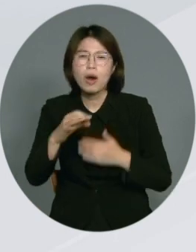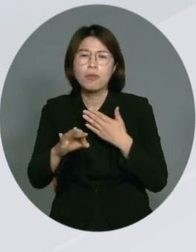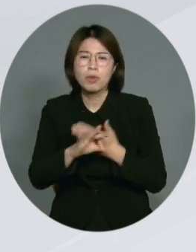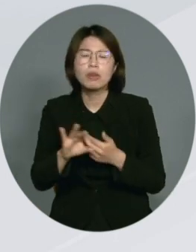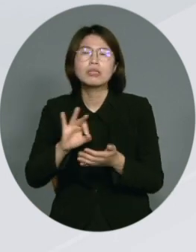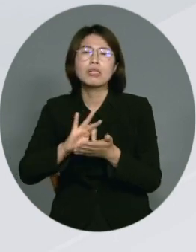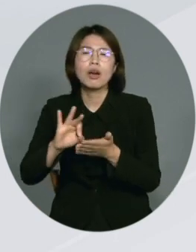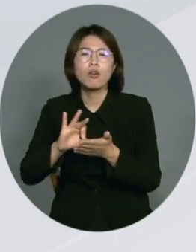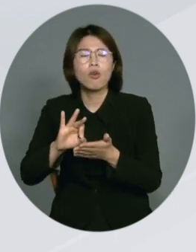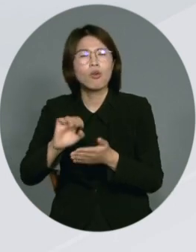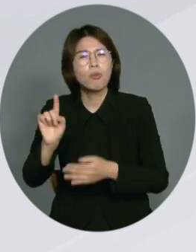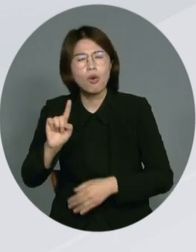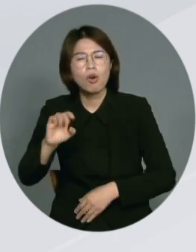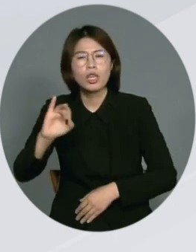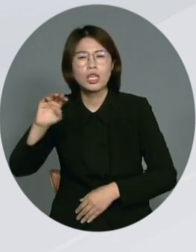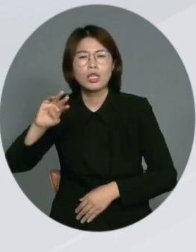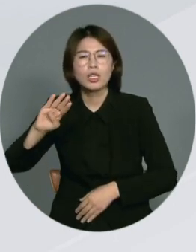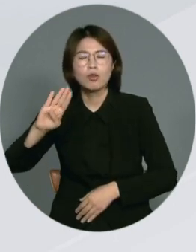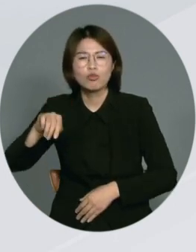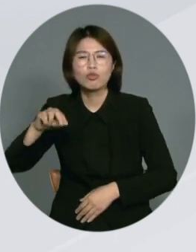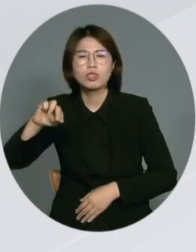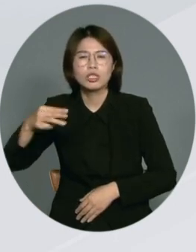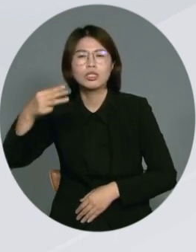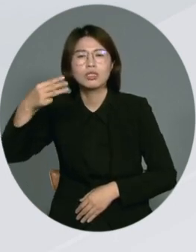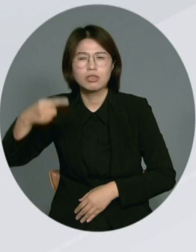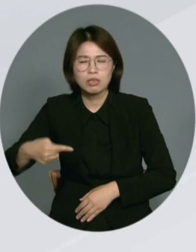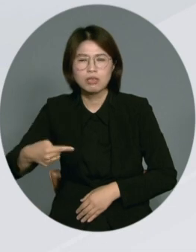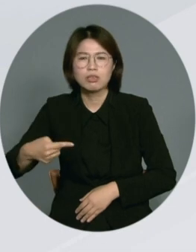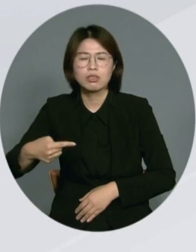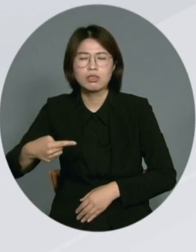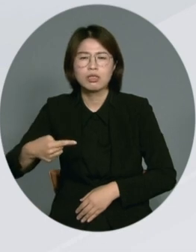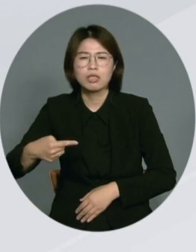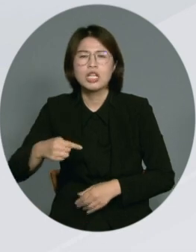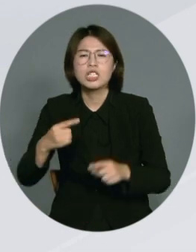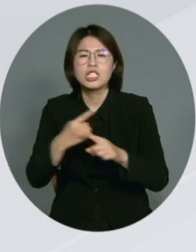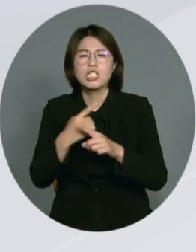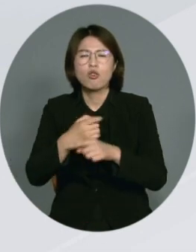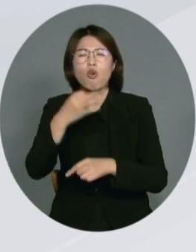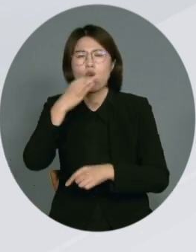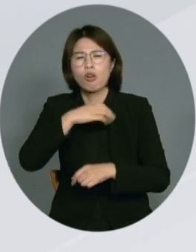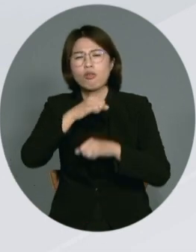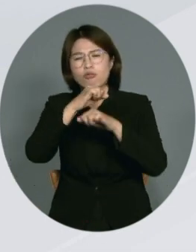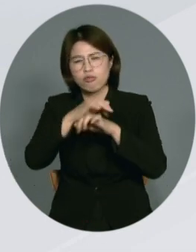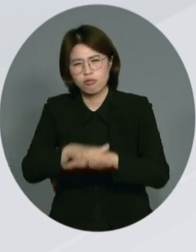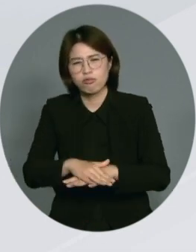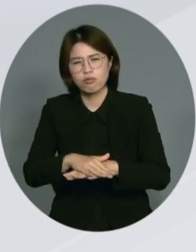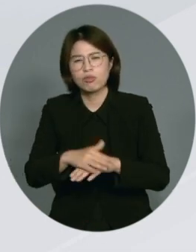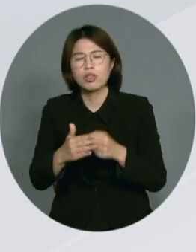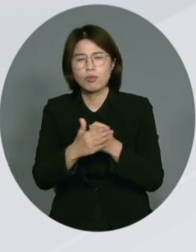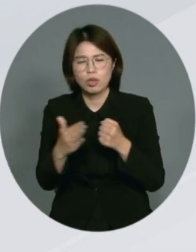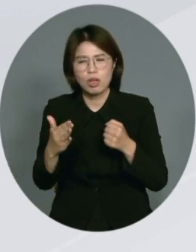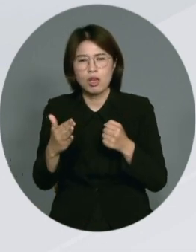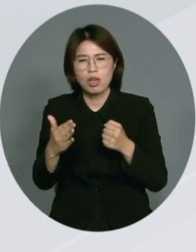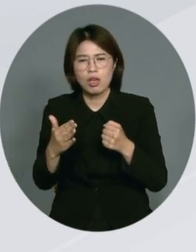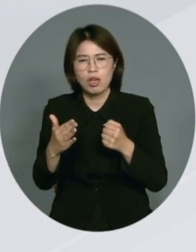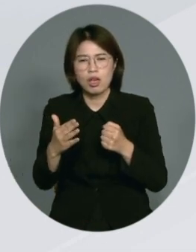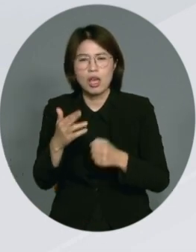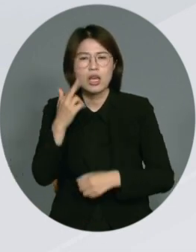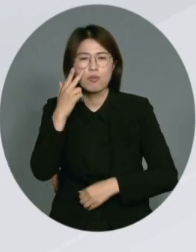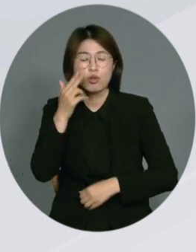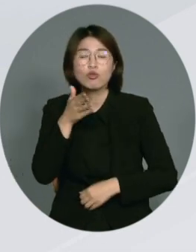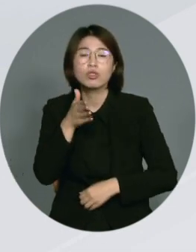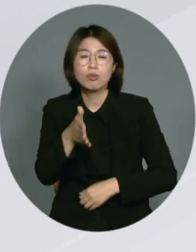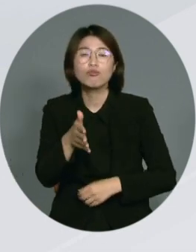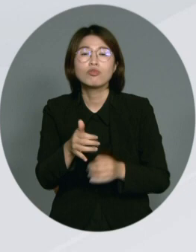사용할 수 있는 2부 쉴드에 치료 효과를 무력화시키는 오란 부분이 미국